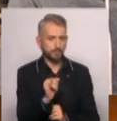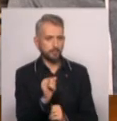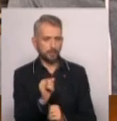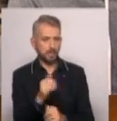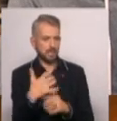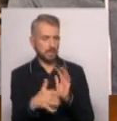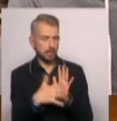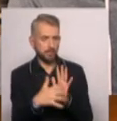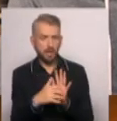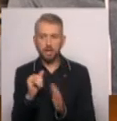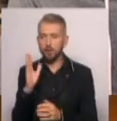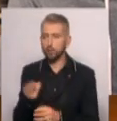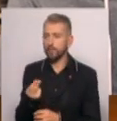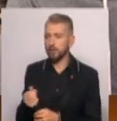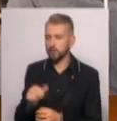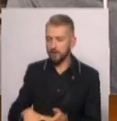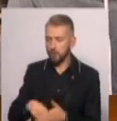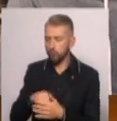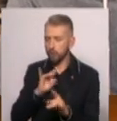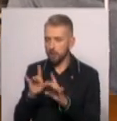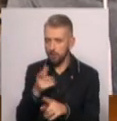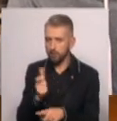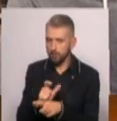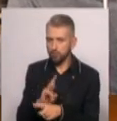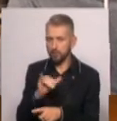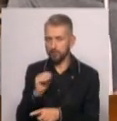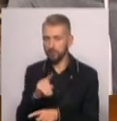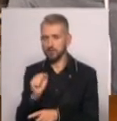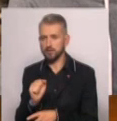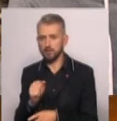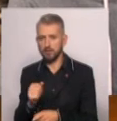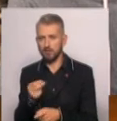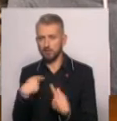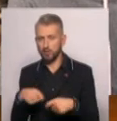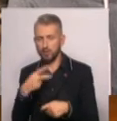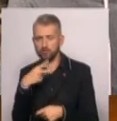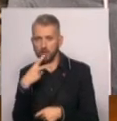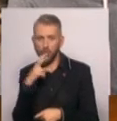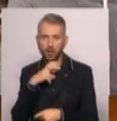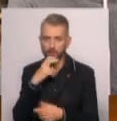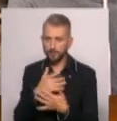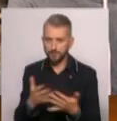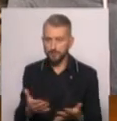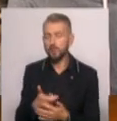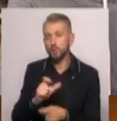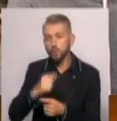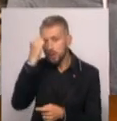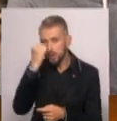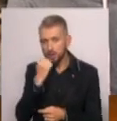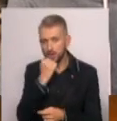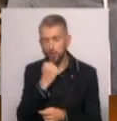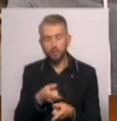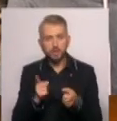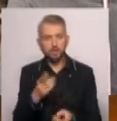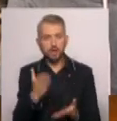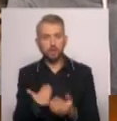скляні. Так. Угу. І фінансуватимося за рахунок реклами так. Більше, ніж за рахунок там цигарок, кави і всього іншого. Так, дуже дякую, пане Сергію. Дійсно,